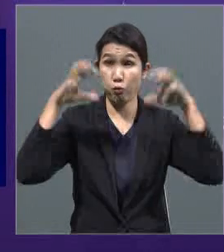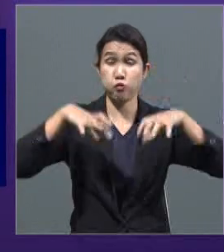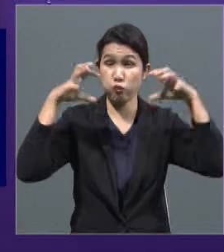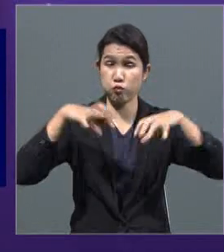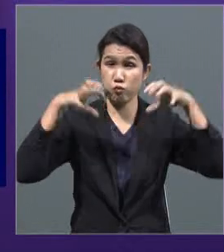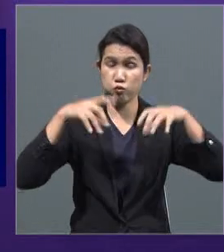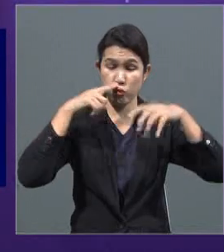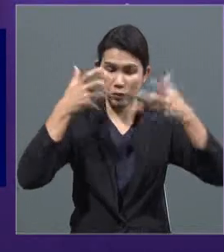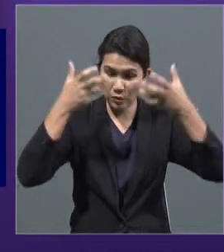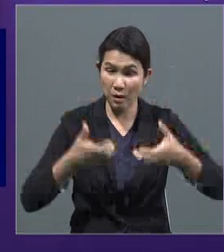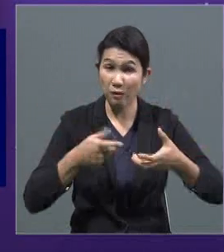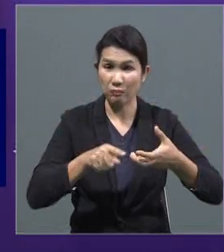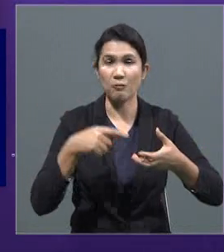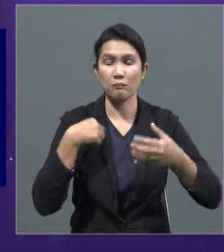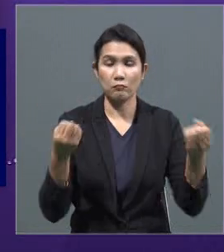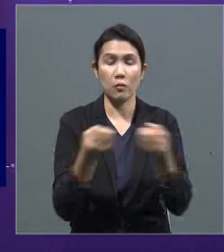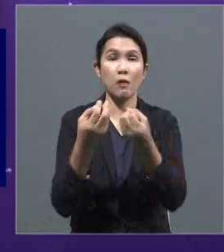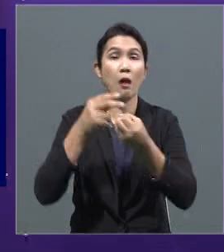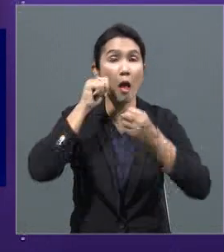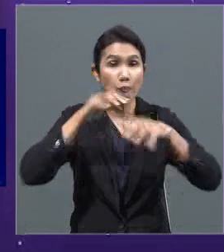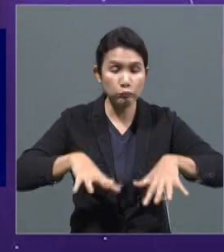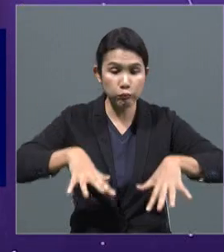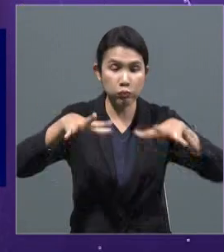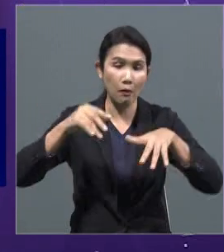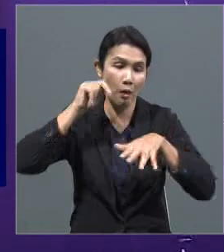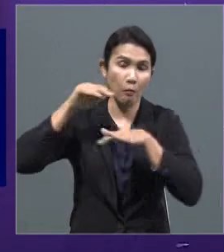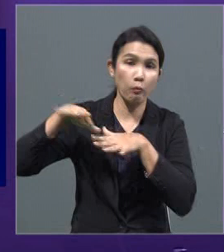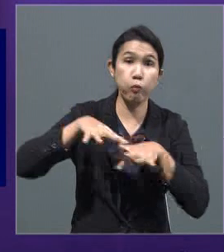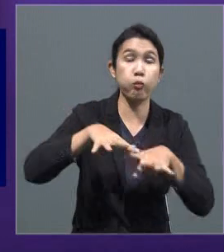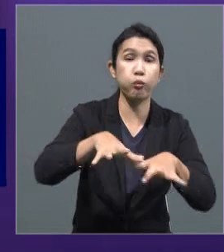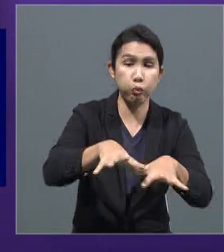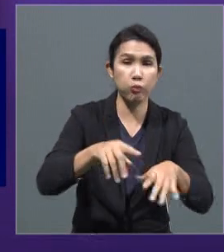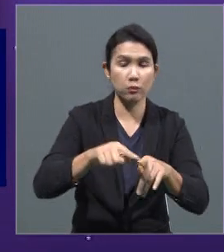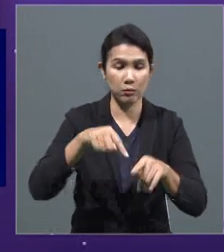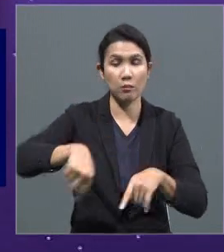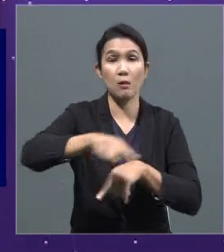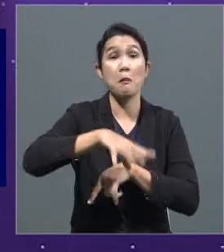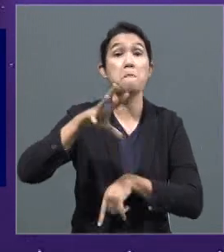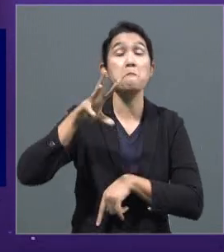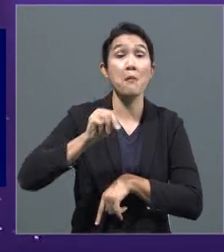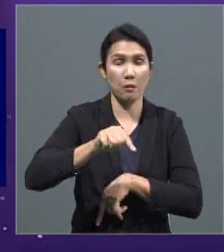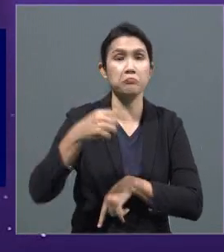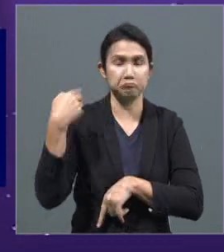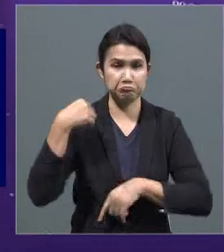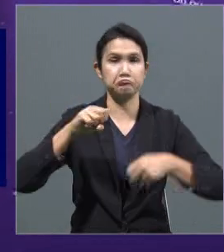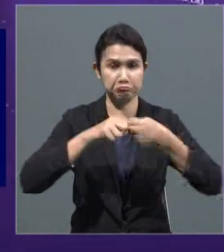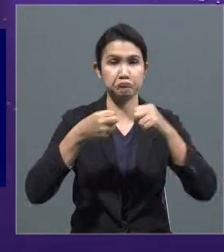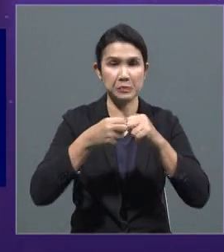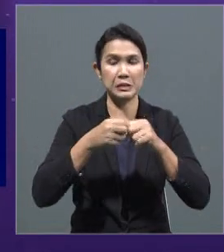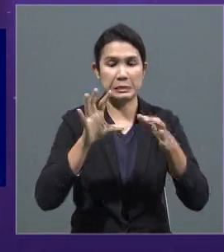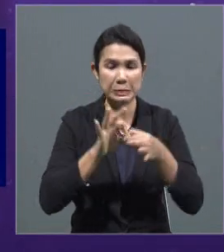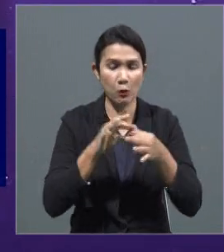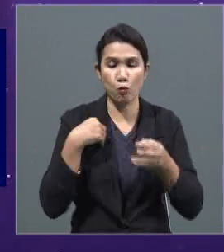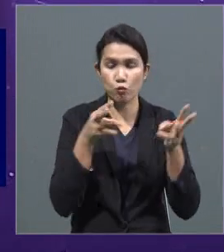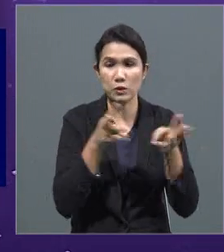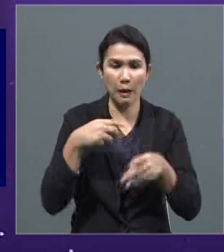ของจังหวัดน่านเนี่ยแหละค่ะก็ส่งผลให้เกิดน้ำท่วมฉับพลันน้ำป่าไหลหลากรวมถึงภายในตัวเมืองเองเนี่ยก็มีปัญหาเรื่องของการเดินท